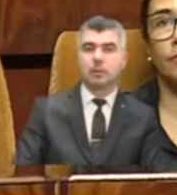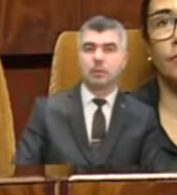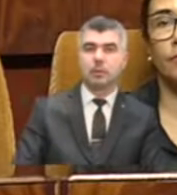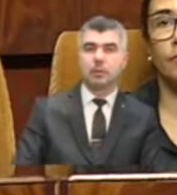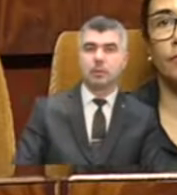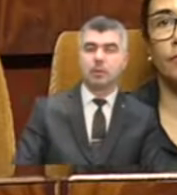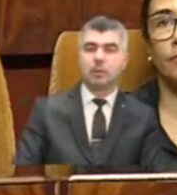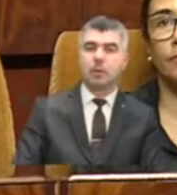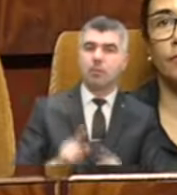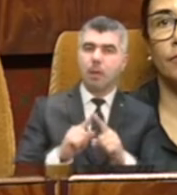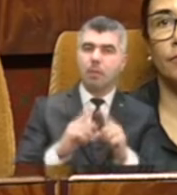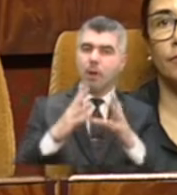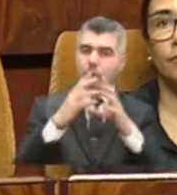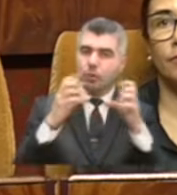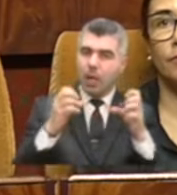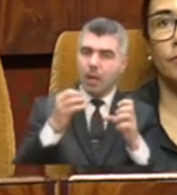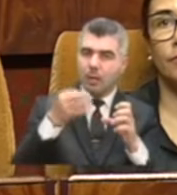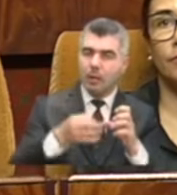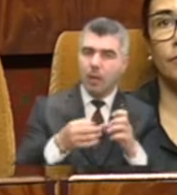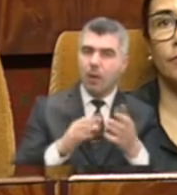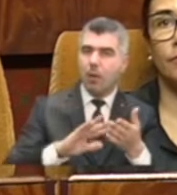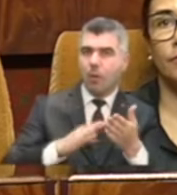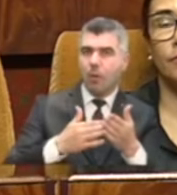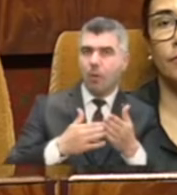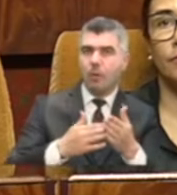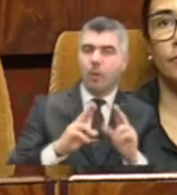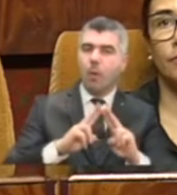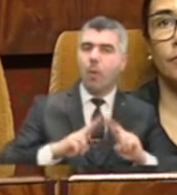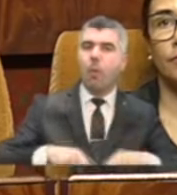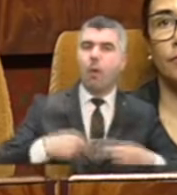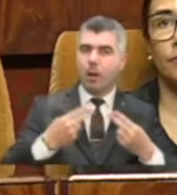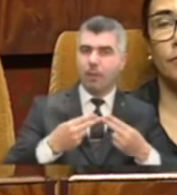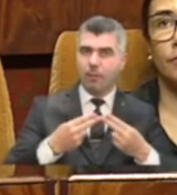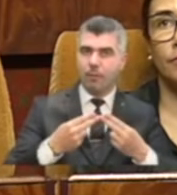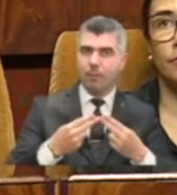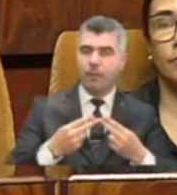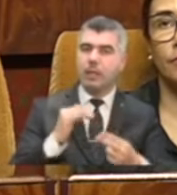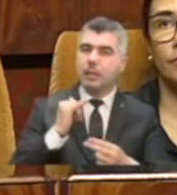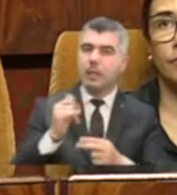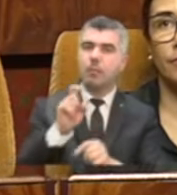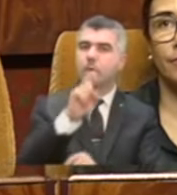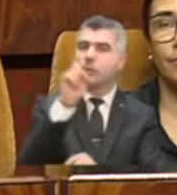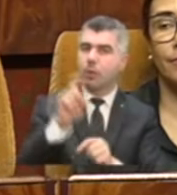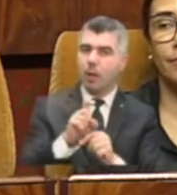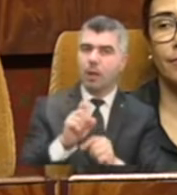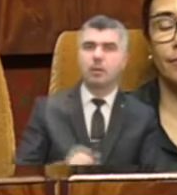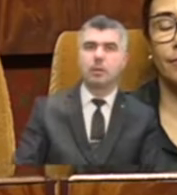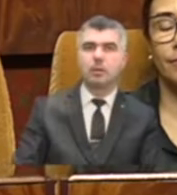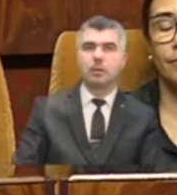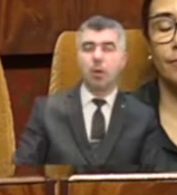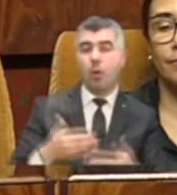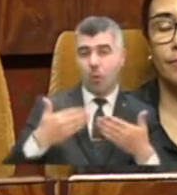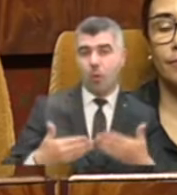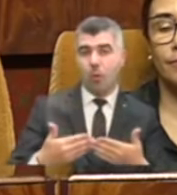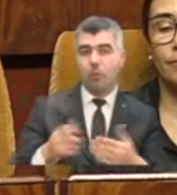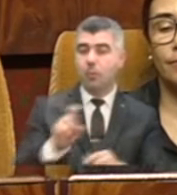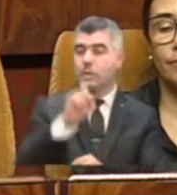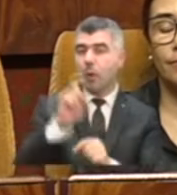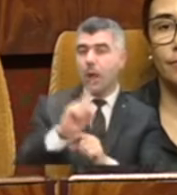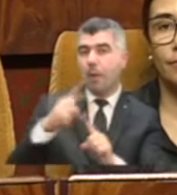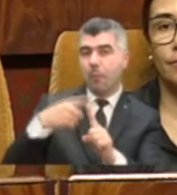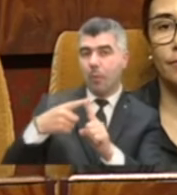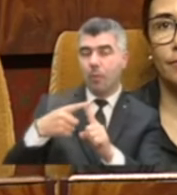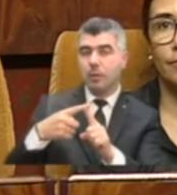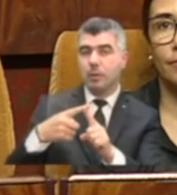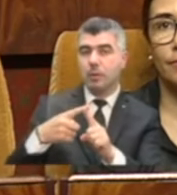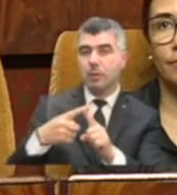هذه المعلومات ديالك، وشكرا على الكلام الطيب انكم ولفتوني كنطرح هذا السؤال. اليوم غنمشي في التعقيب في اتجاه اخر.